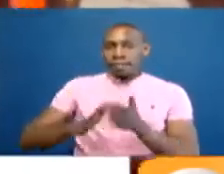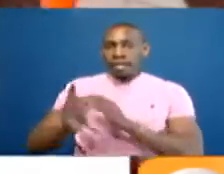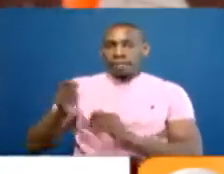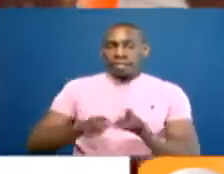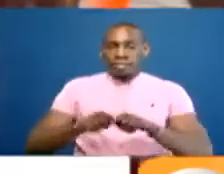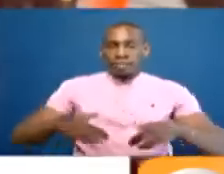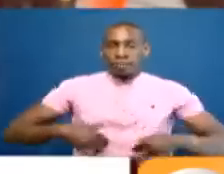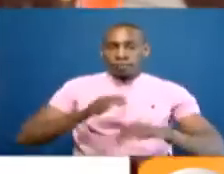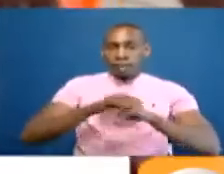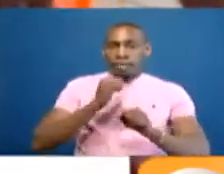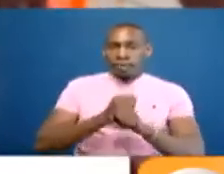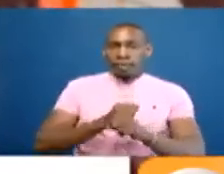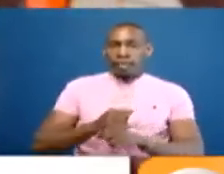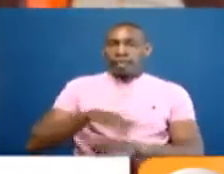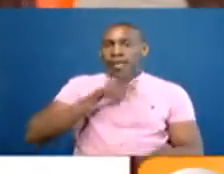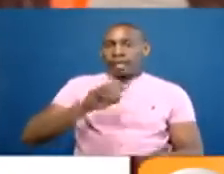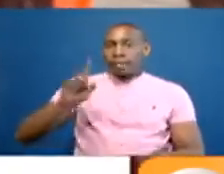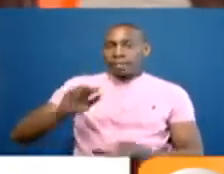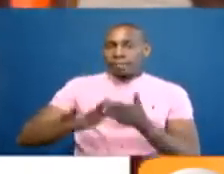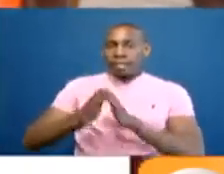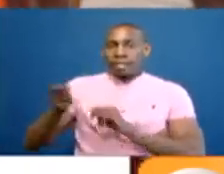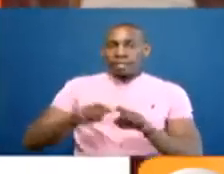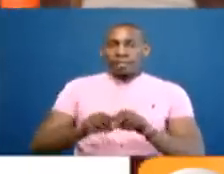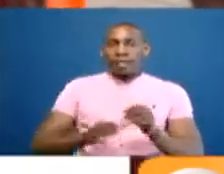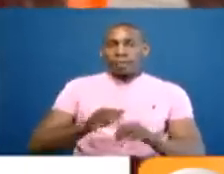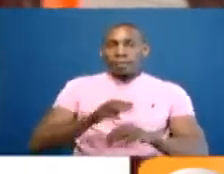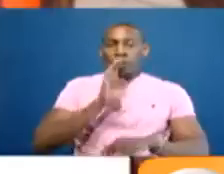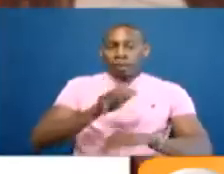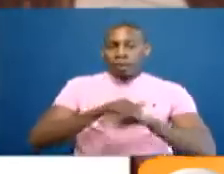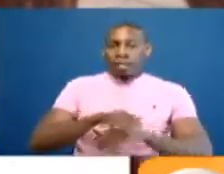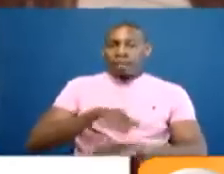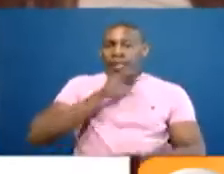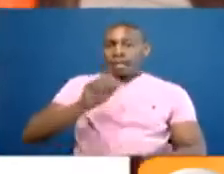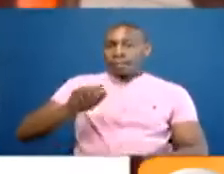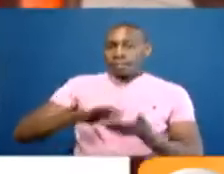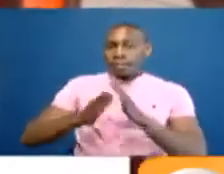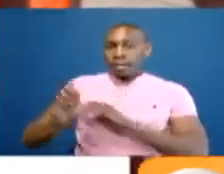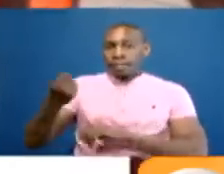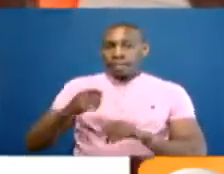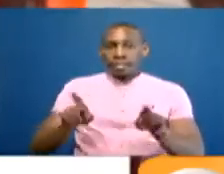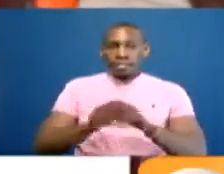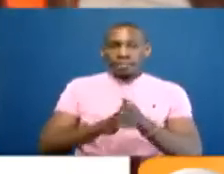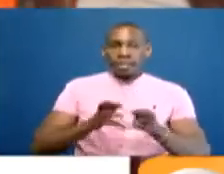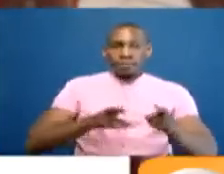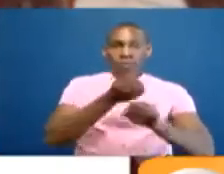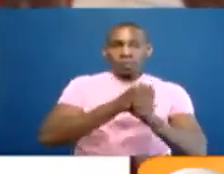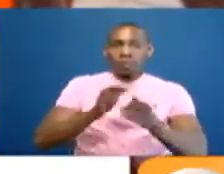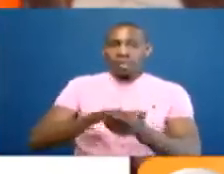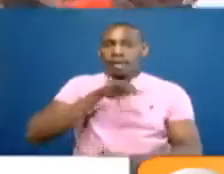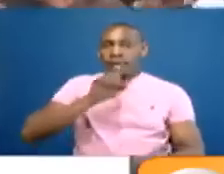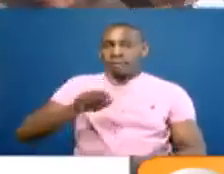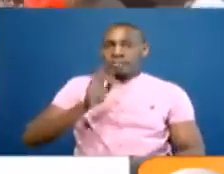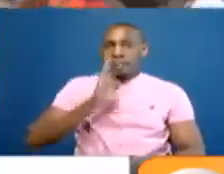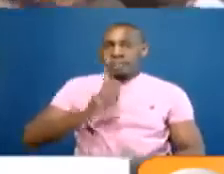kazi, Raila must be president. Ili mpate maji, Raila must be president. Ili mabarabara zitengenezwe, Raila must